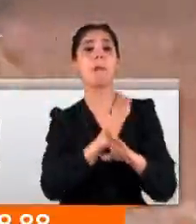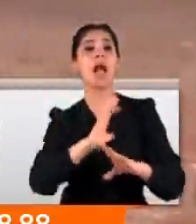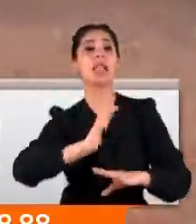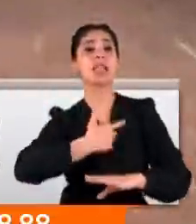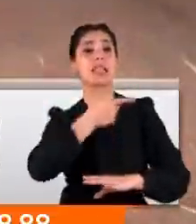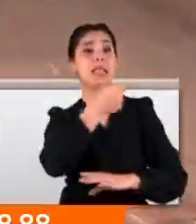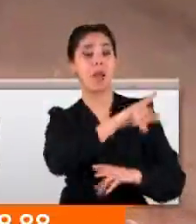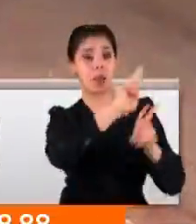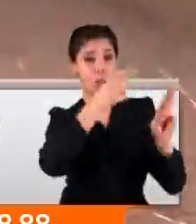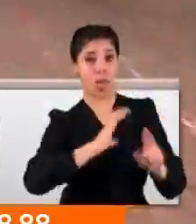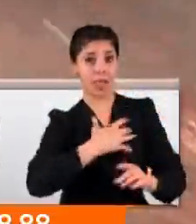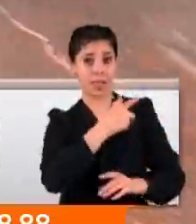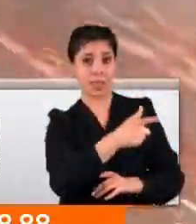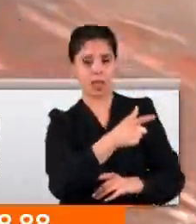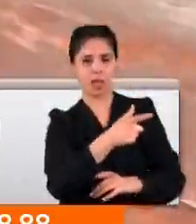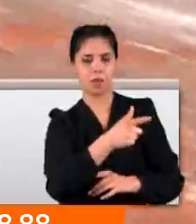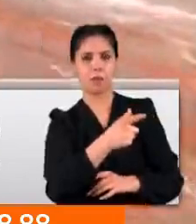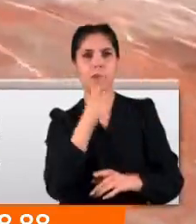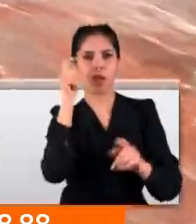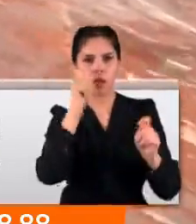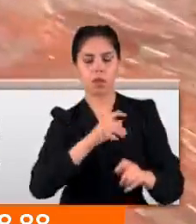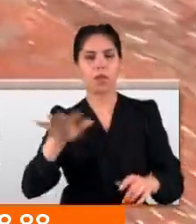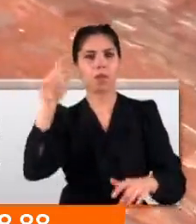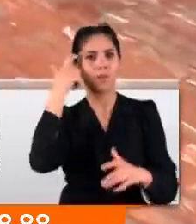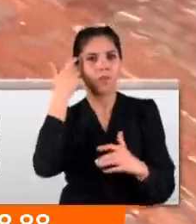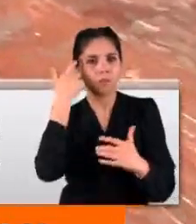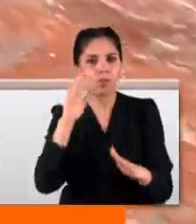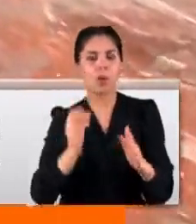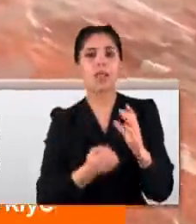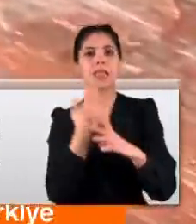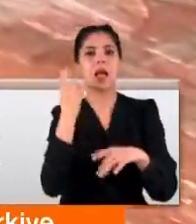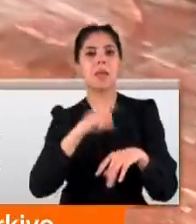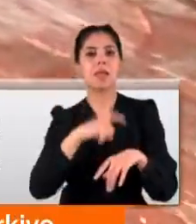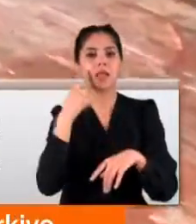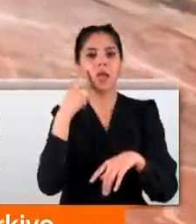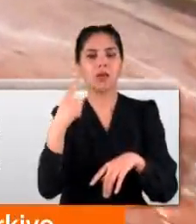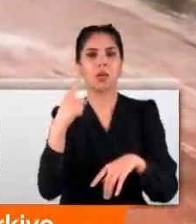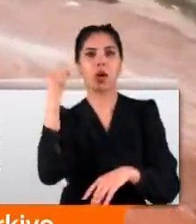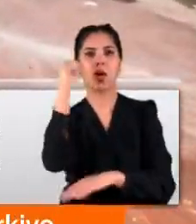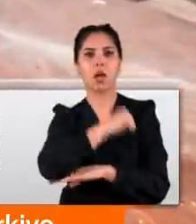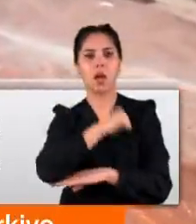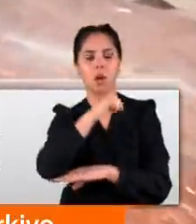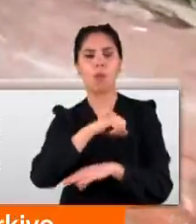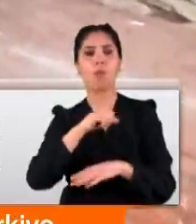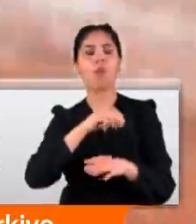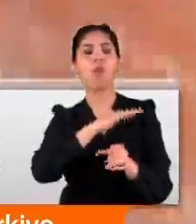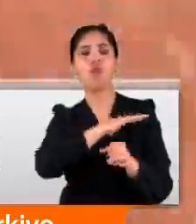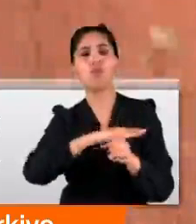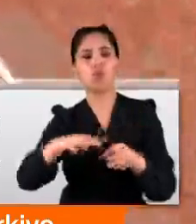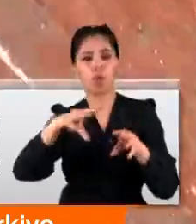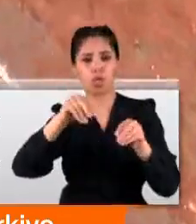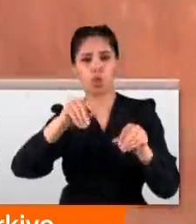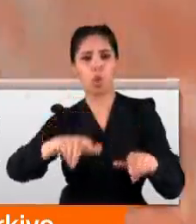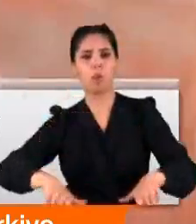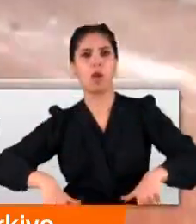ki duyanlar, görenler kelimenin tam anlamıyla şok oldu. Sabah saatleriydi ve bir kamyon dolusu toprağı işte tam da buraya